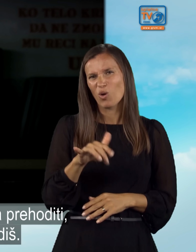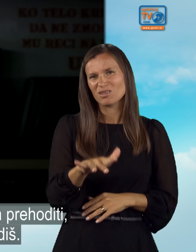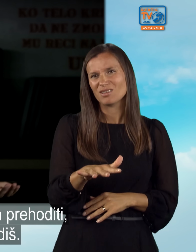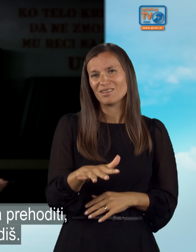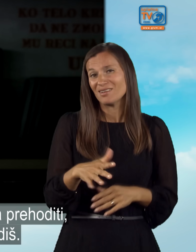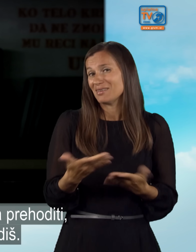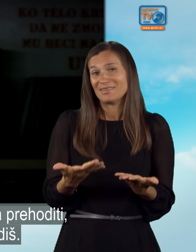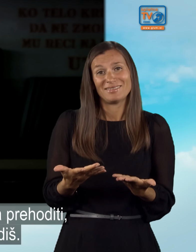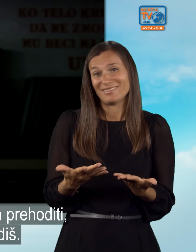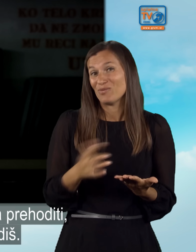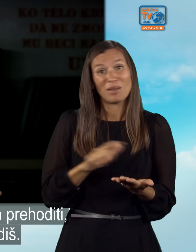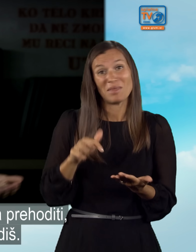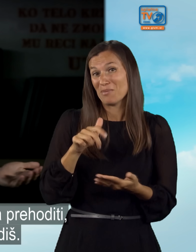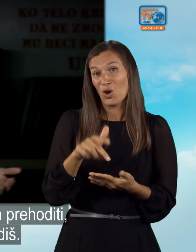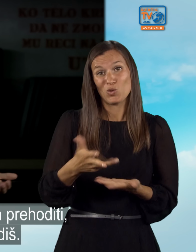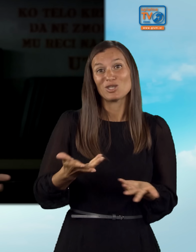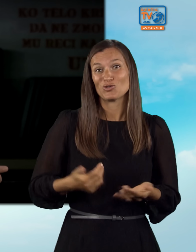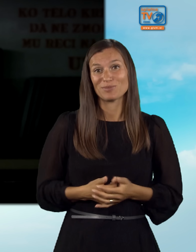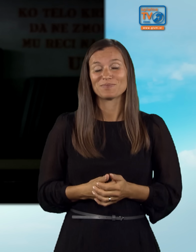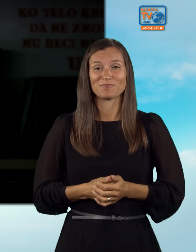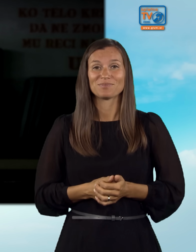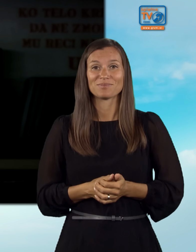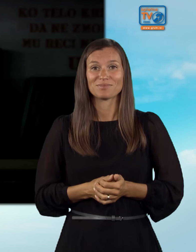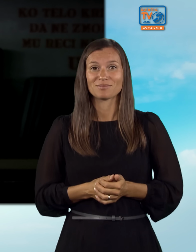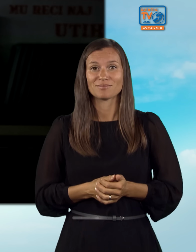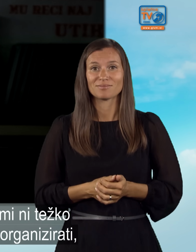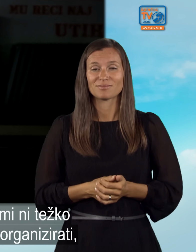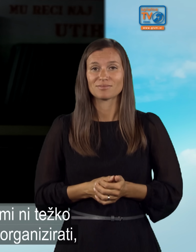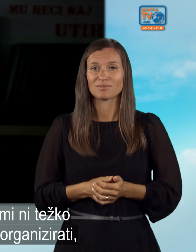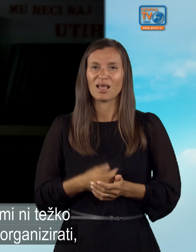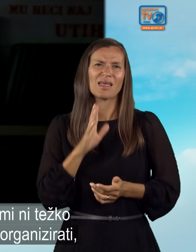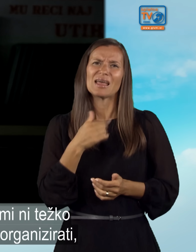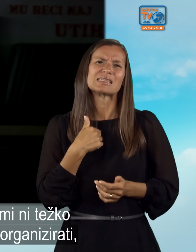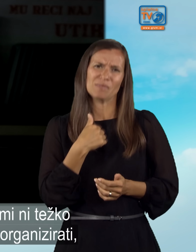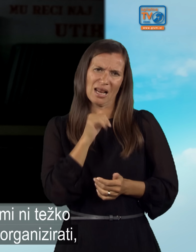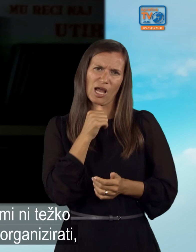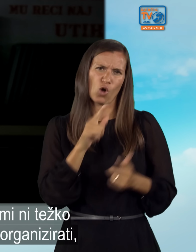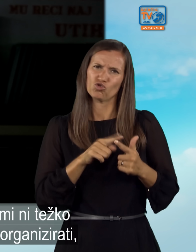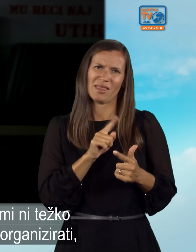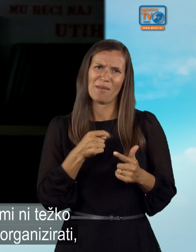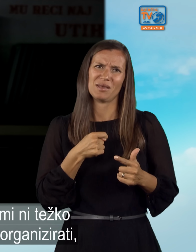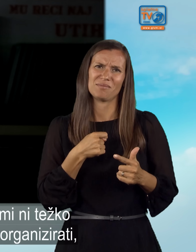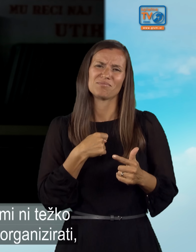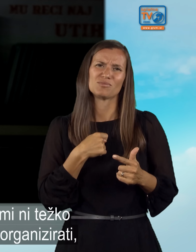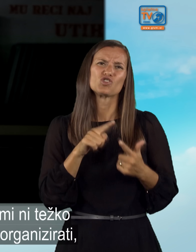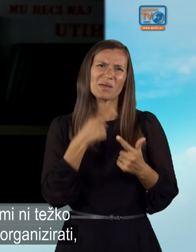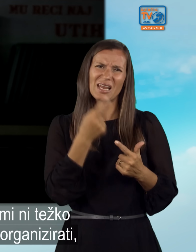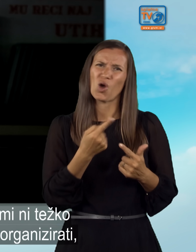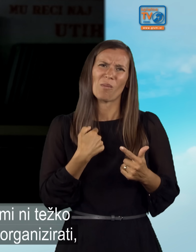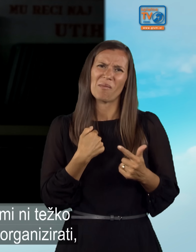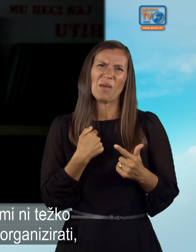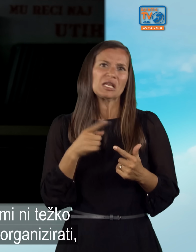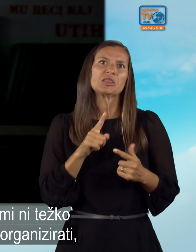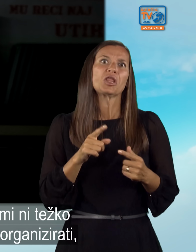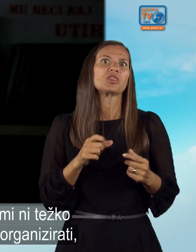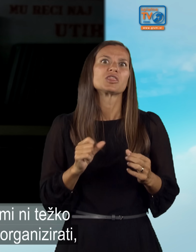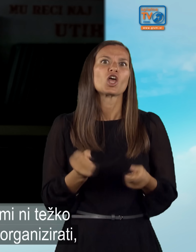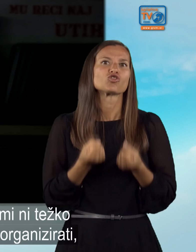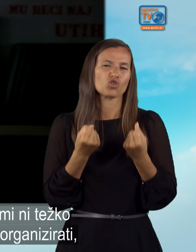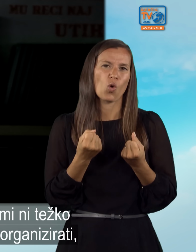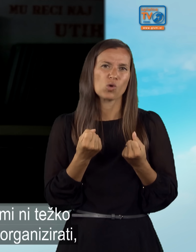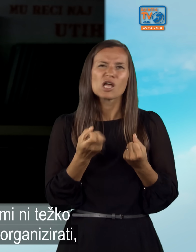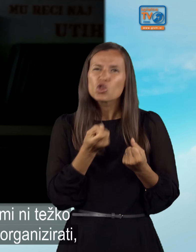teh ne da prehoditi, pač jih ne prehodiš. Ne, ne bom, mislim, lagal bi, če ne bi rekel, da mi je pač malo težko